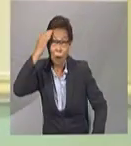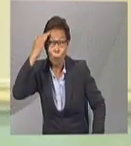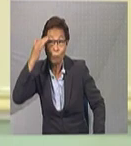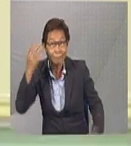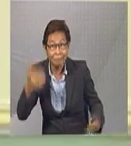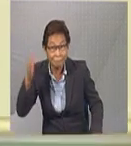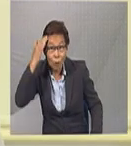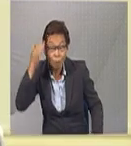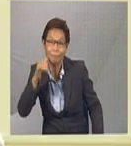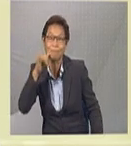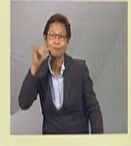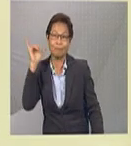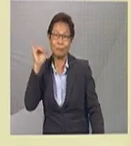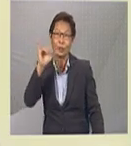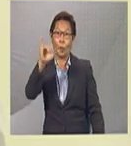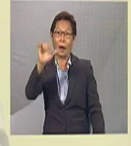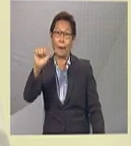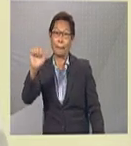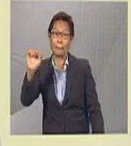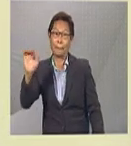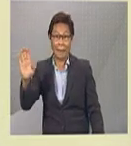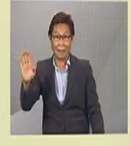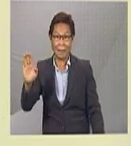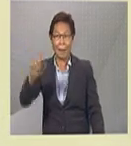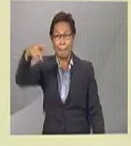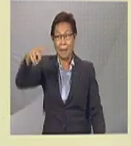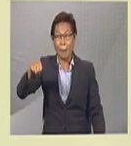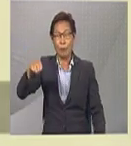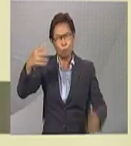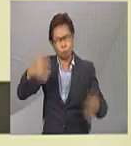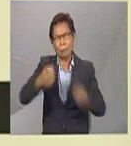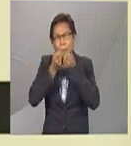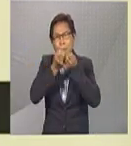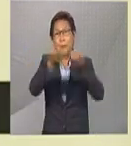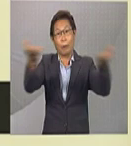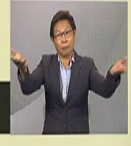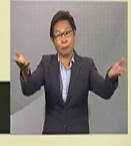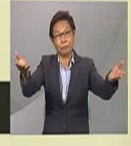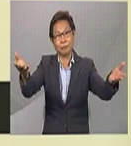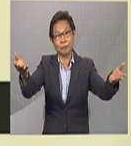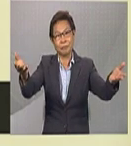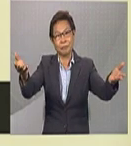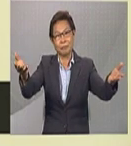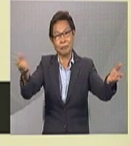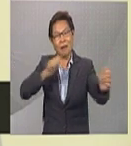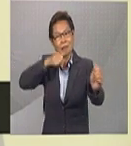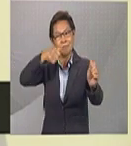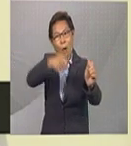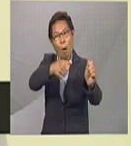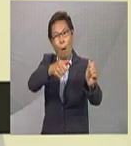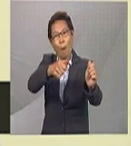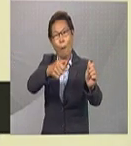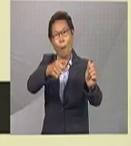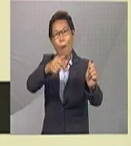semalam Yang Berhormat Perdana Menteri telah pun mengumumkan bahawa perintah larangan ini